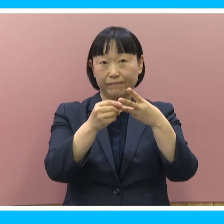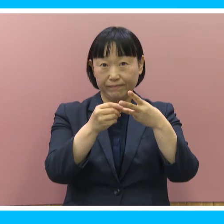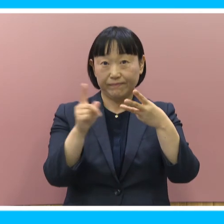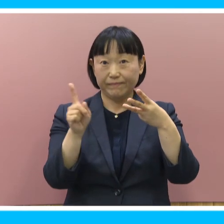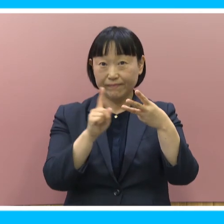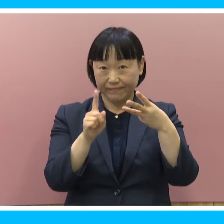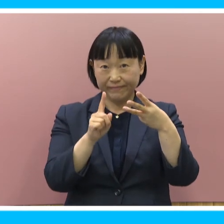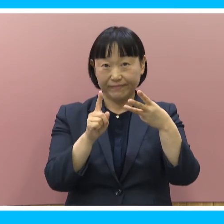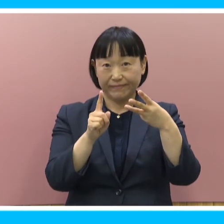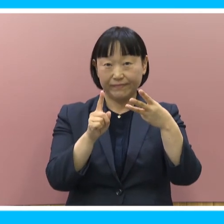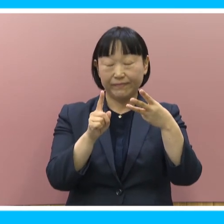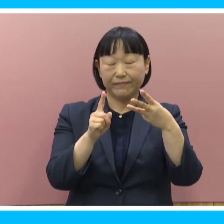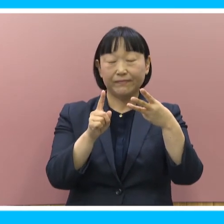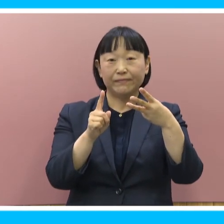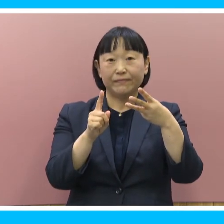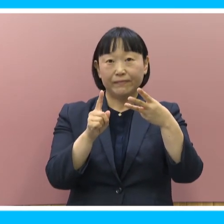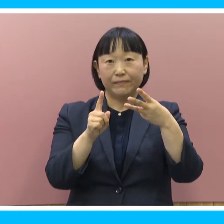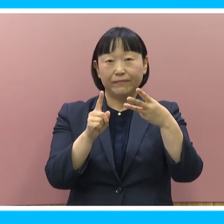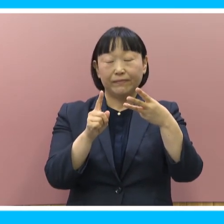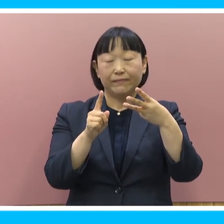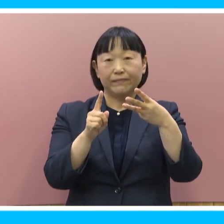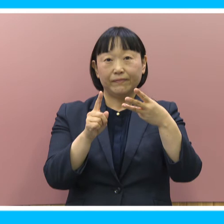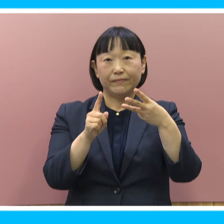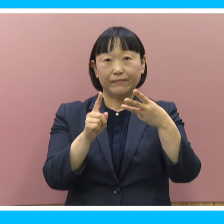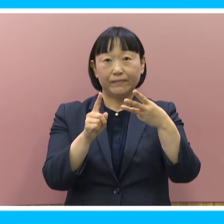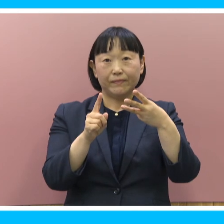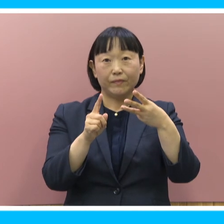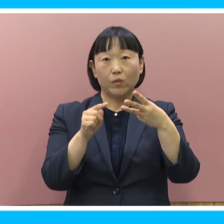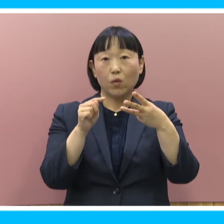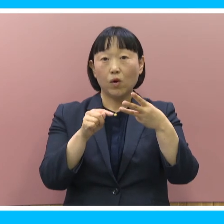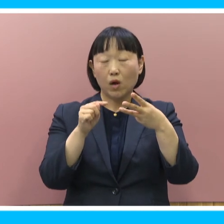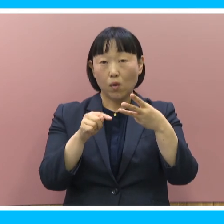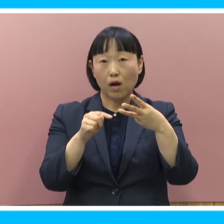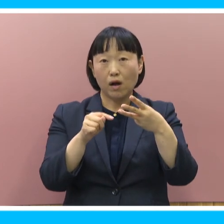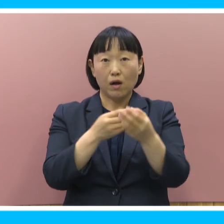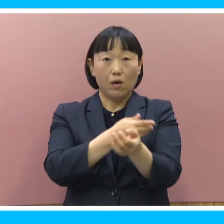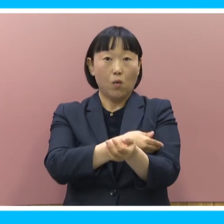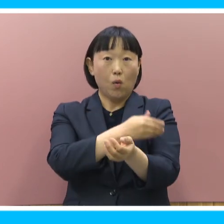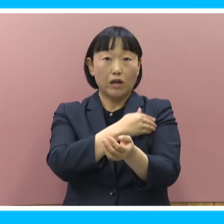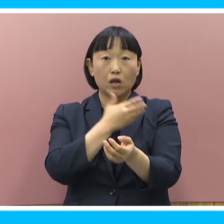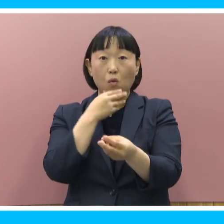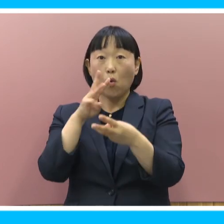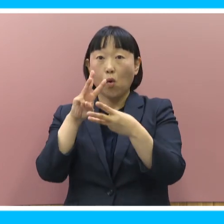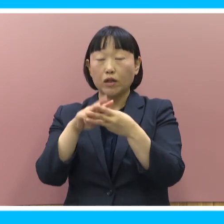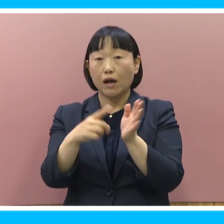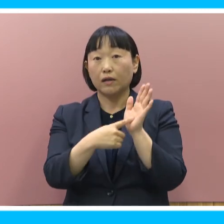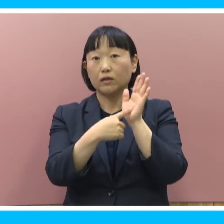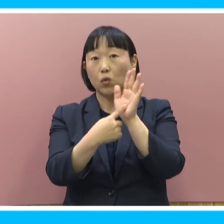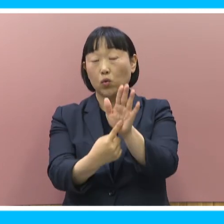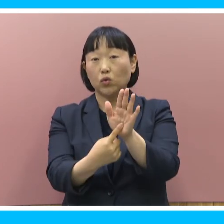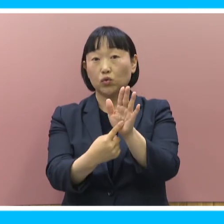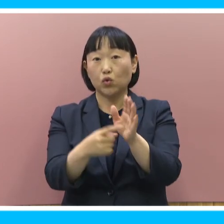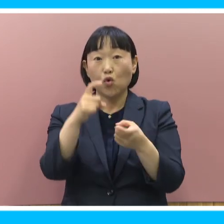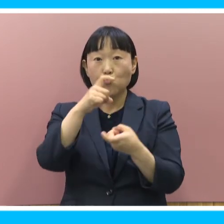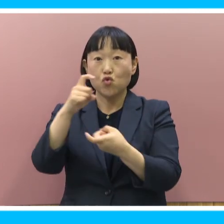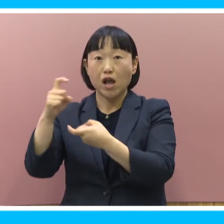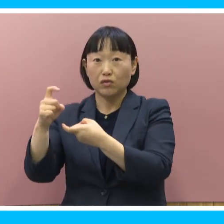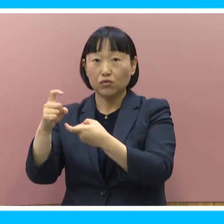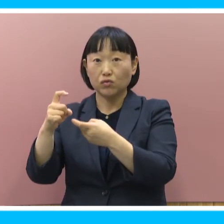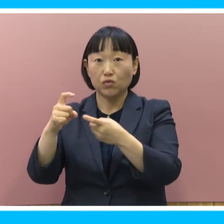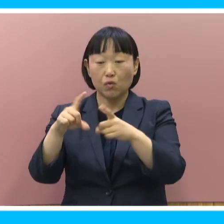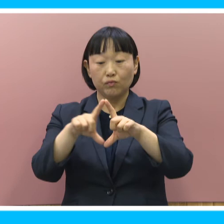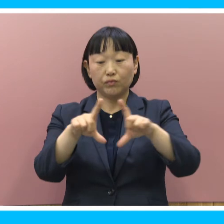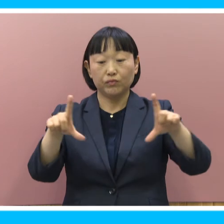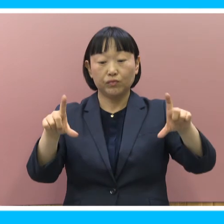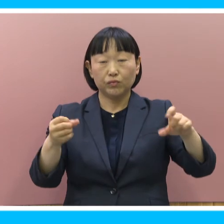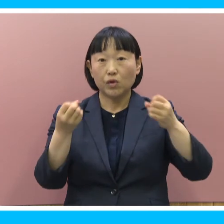3点目は It's OK 岡崎です。岡崎市と幸田町を象徴するフレーズを新